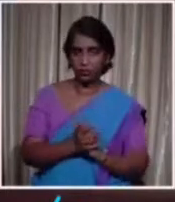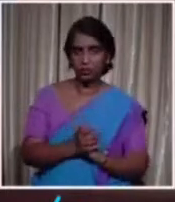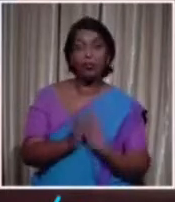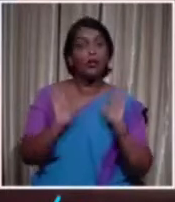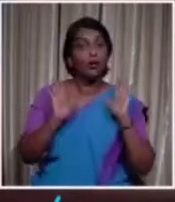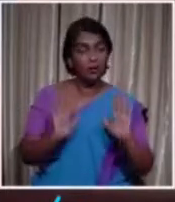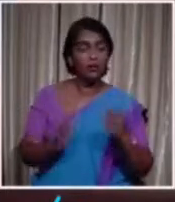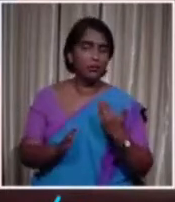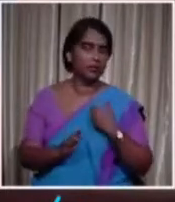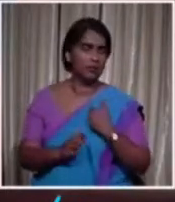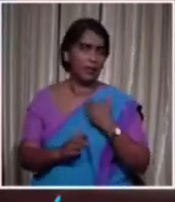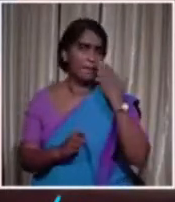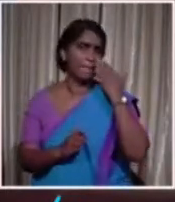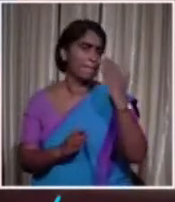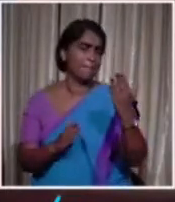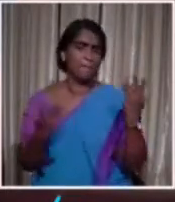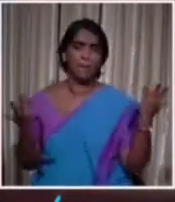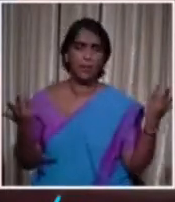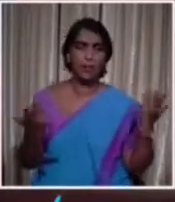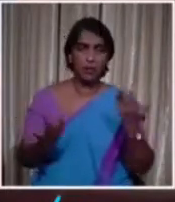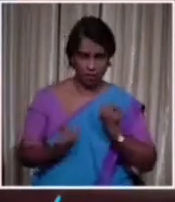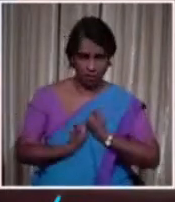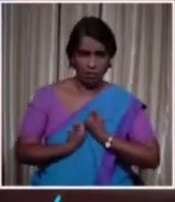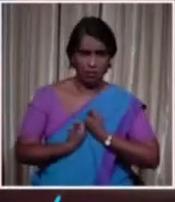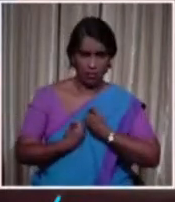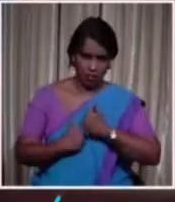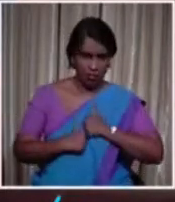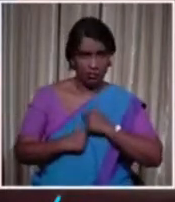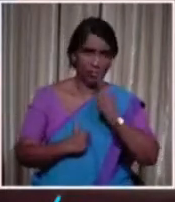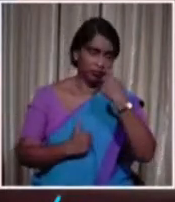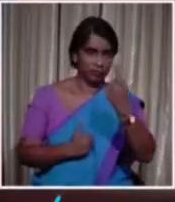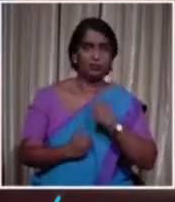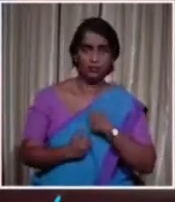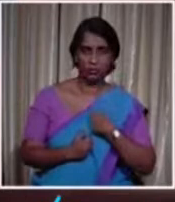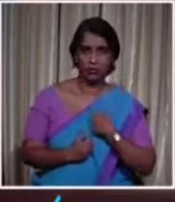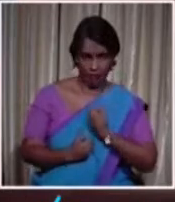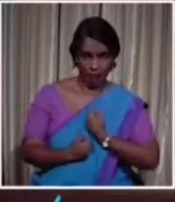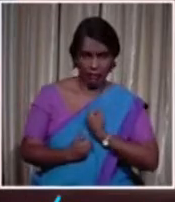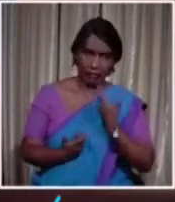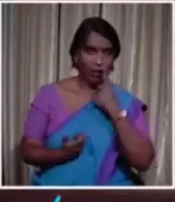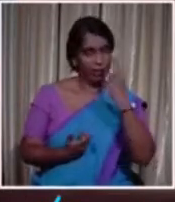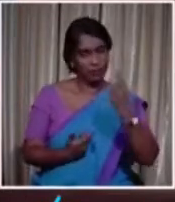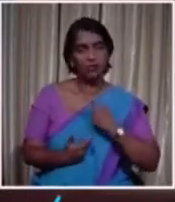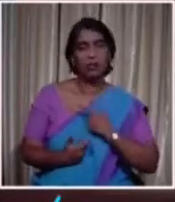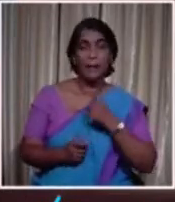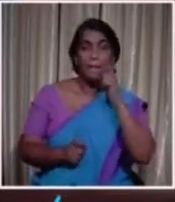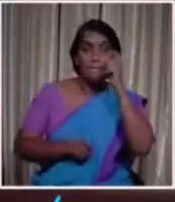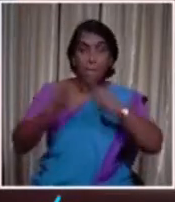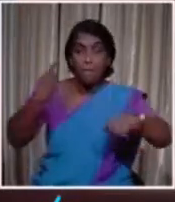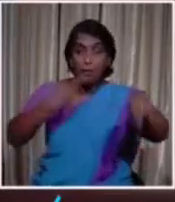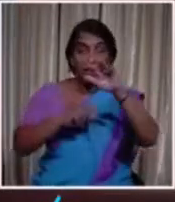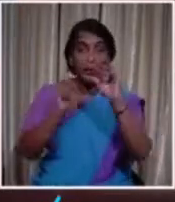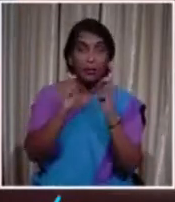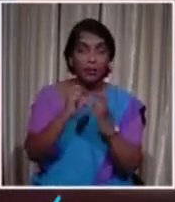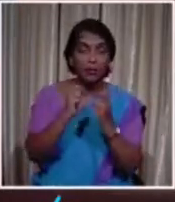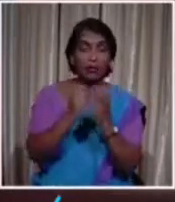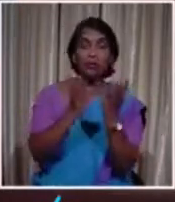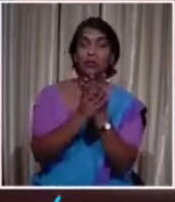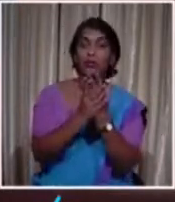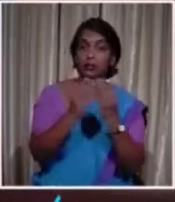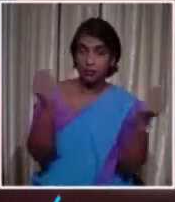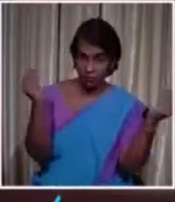नमूद मट पेने वरदी ना निवर्धिकर नियोजकता नायक तुमणि जनतावगे अर्बुद विषद